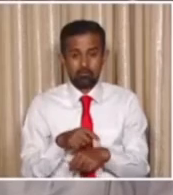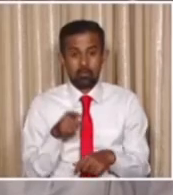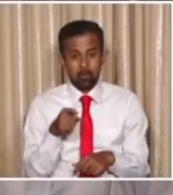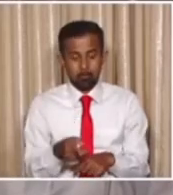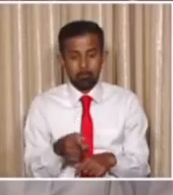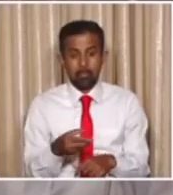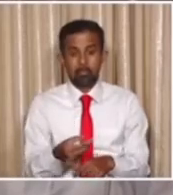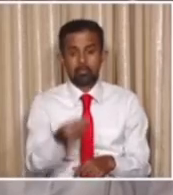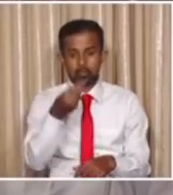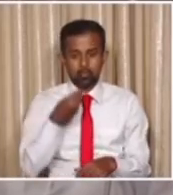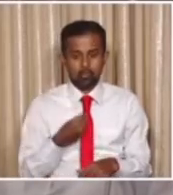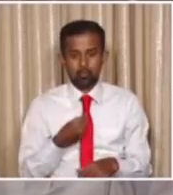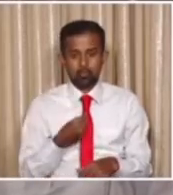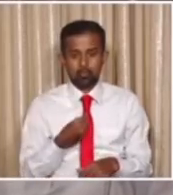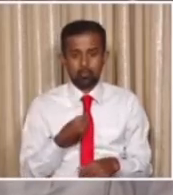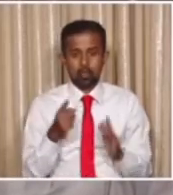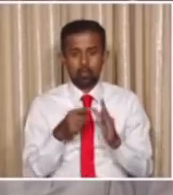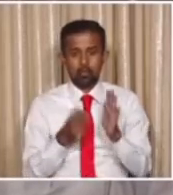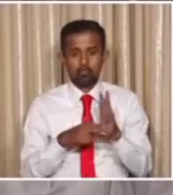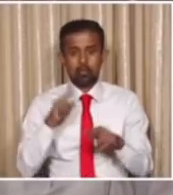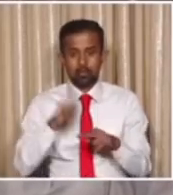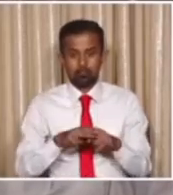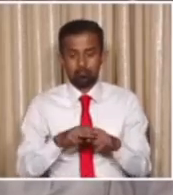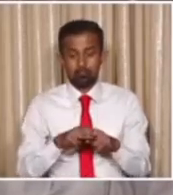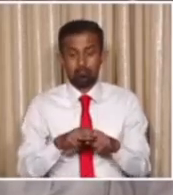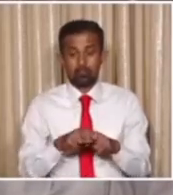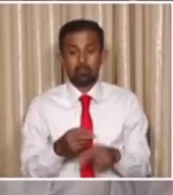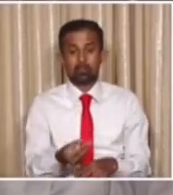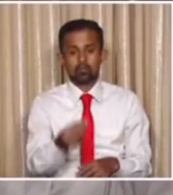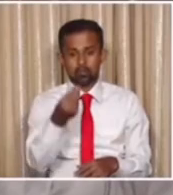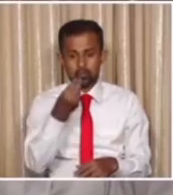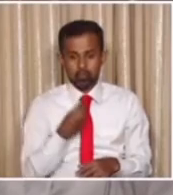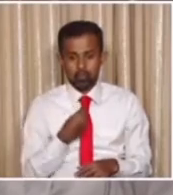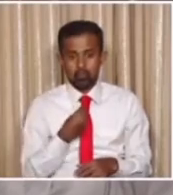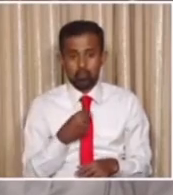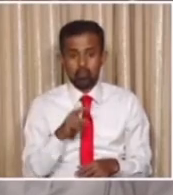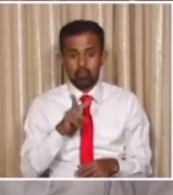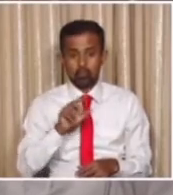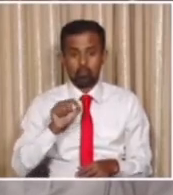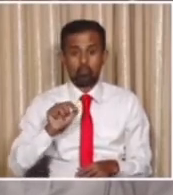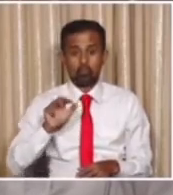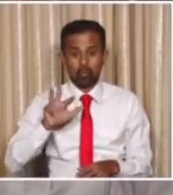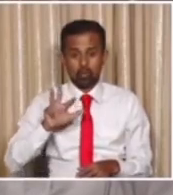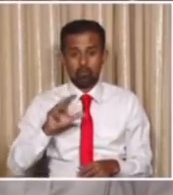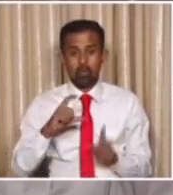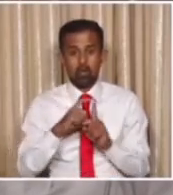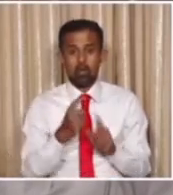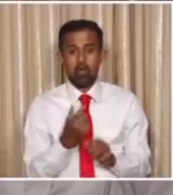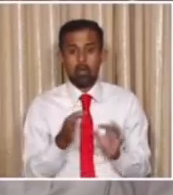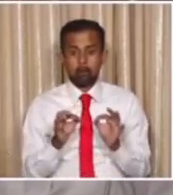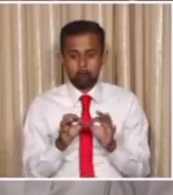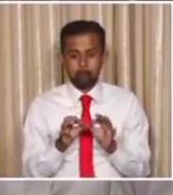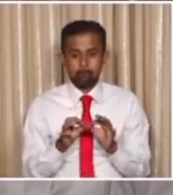මේ දුන්න IMF එකේ 17 වෙනිදාට ගිහිල්ලා මේ දුන්න $2.9 billion ලැබීම තුලින්